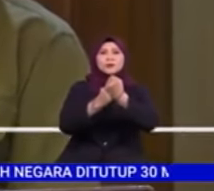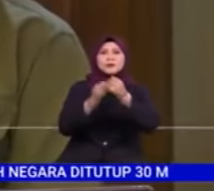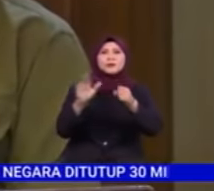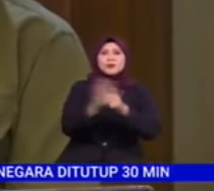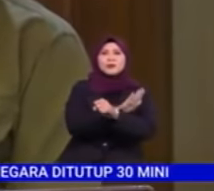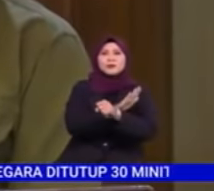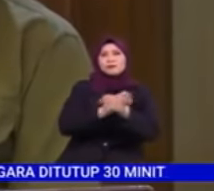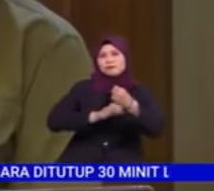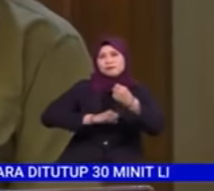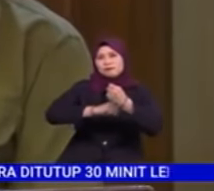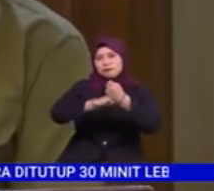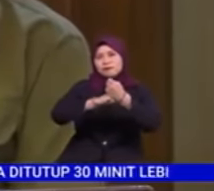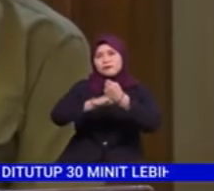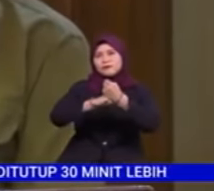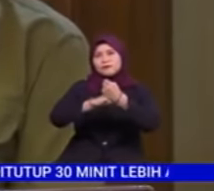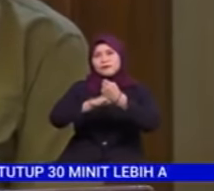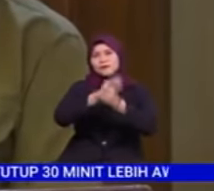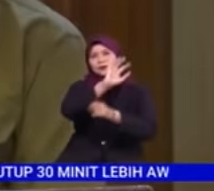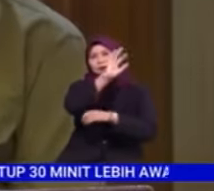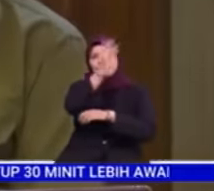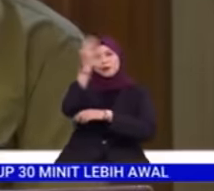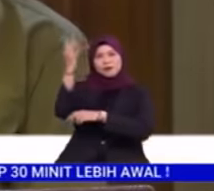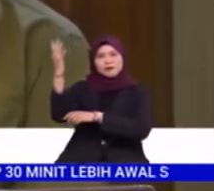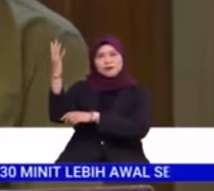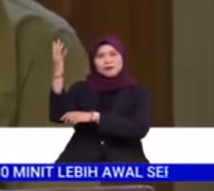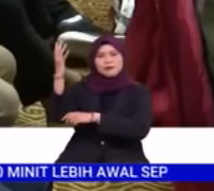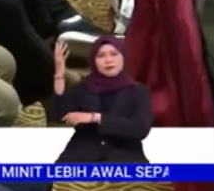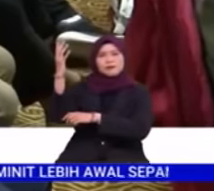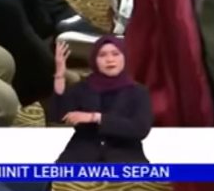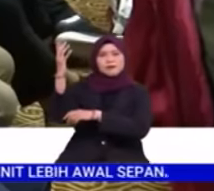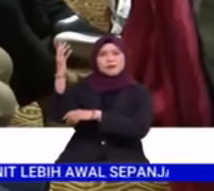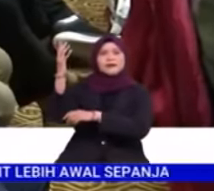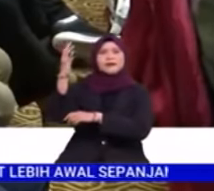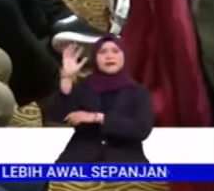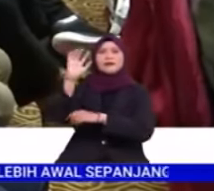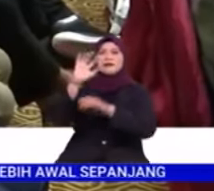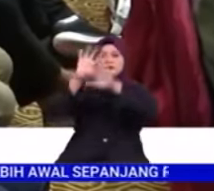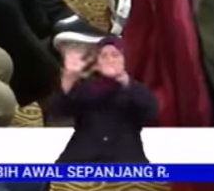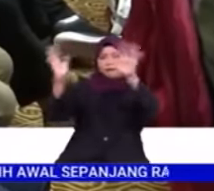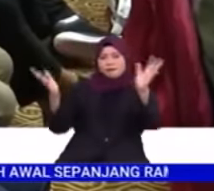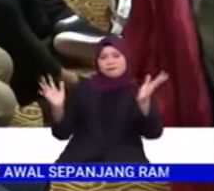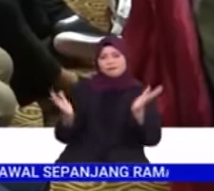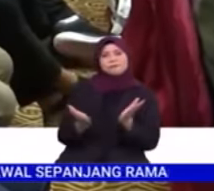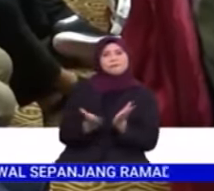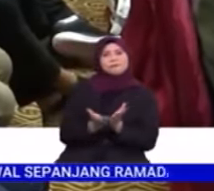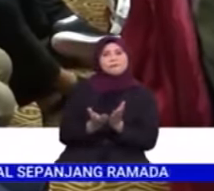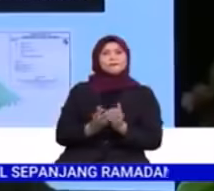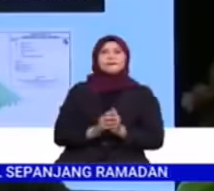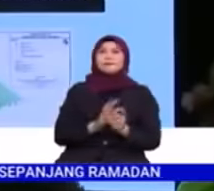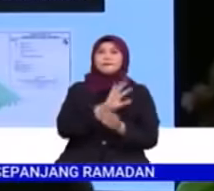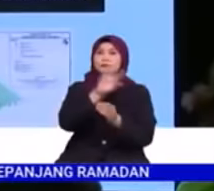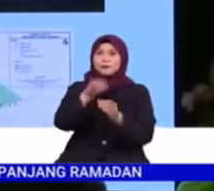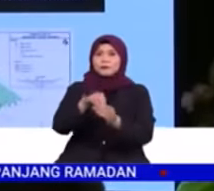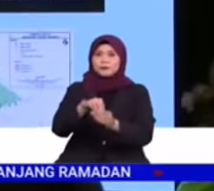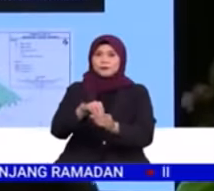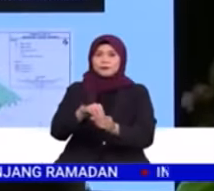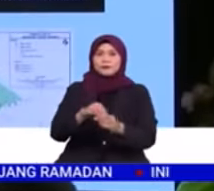usaha konservasi hutan dan ekosistem alam sekitar termasuklah